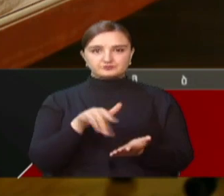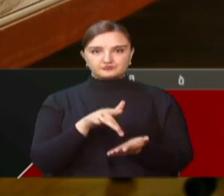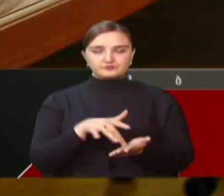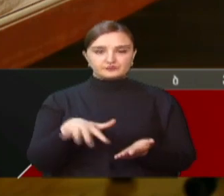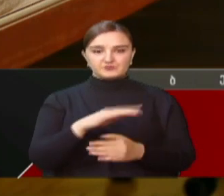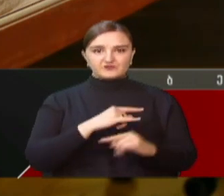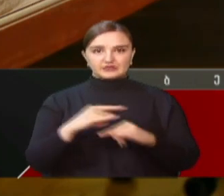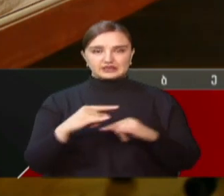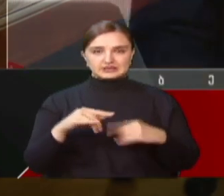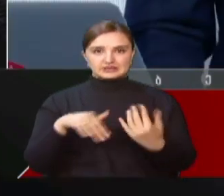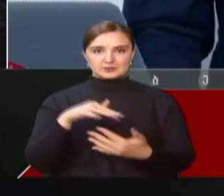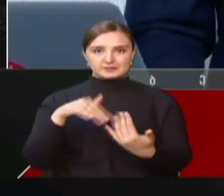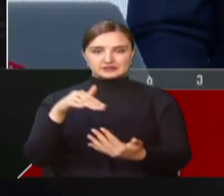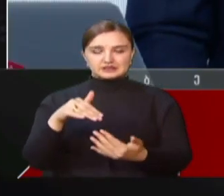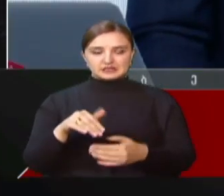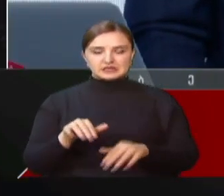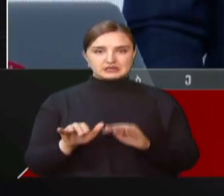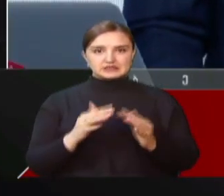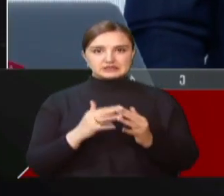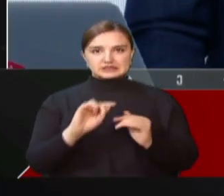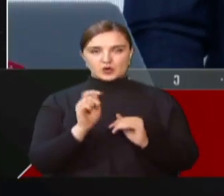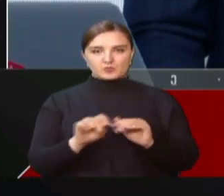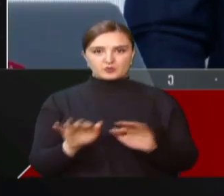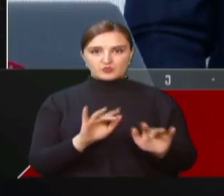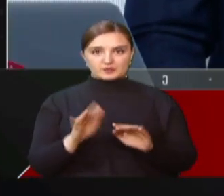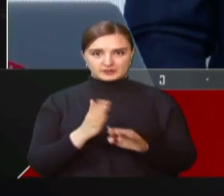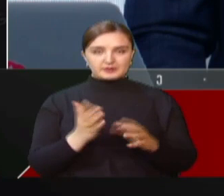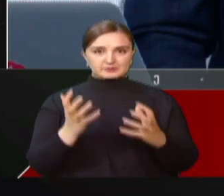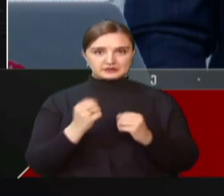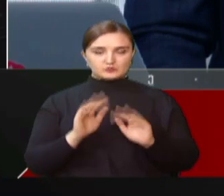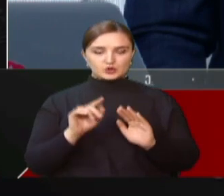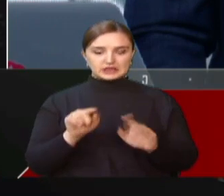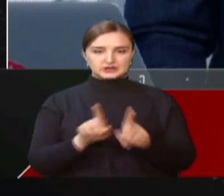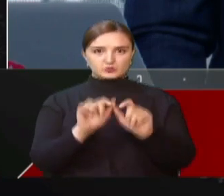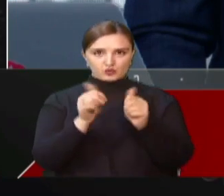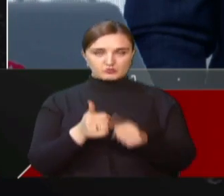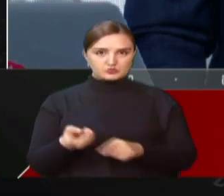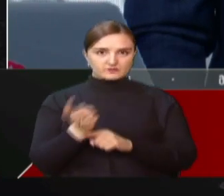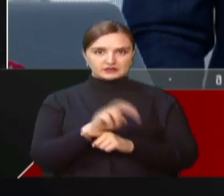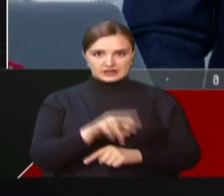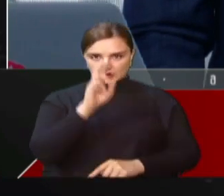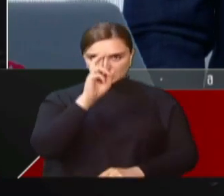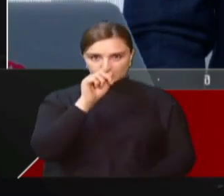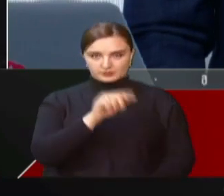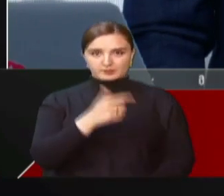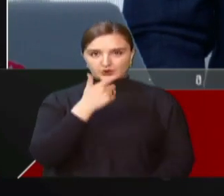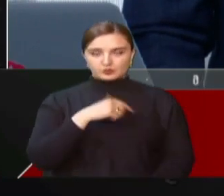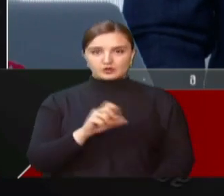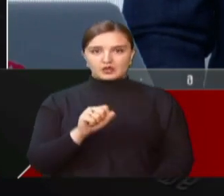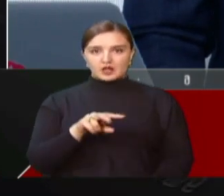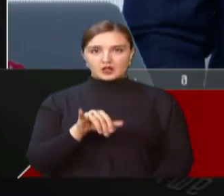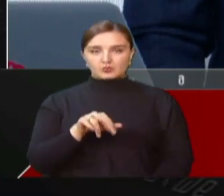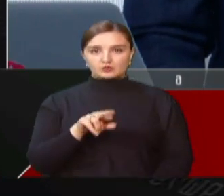ქვეყანაში დესტაბილიზაცია, საომარი მოქმედებაც კი მისაღები არის, ოღონდაც ამ ფორმით მოვიდნენ ხელისუფლებაში. ბატონო ალუდა,